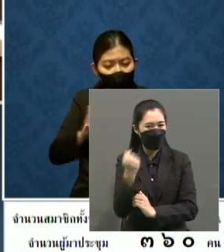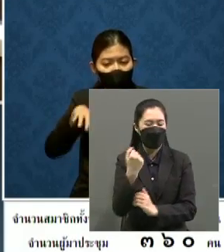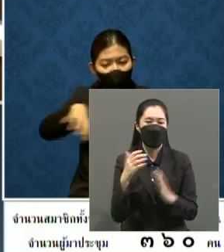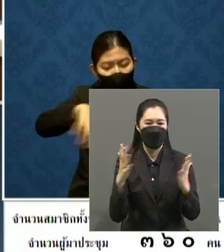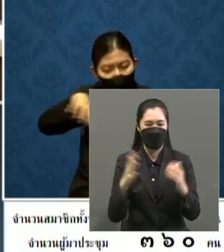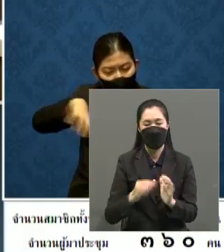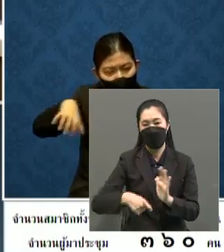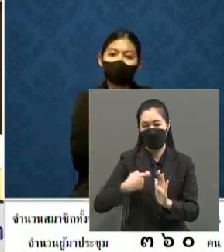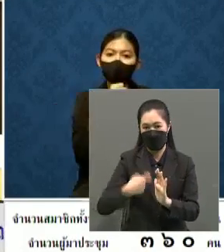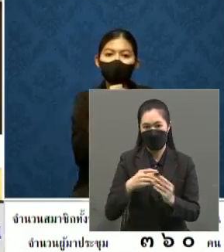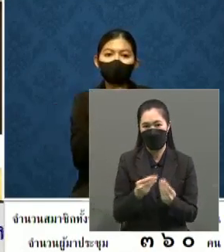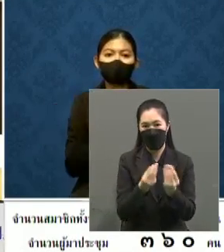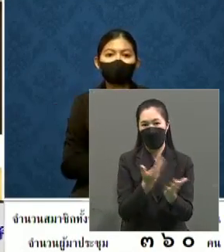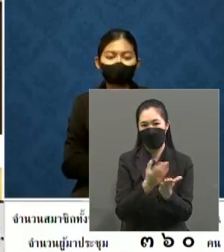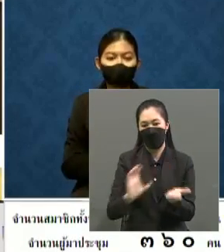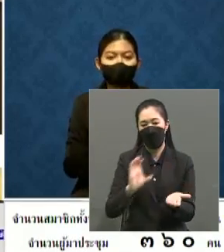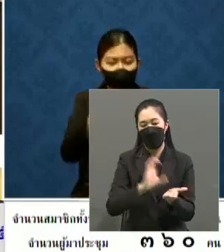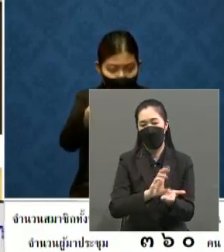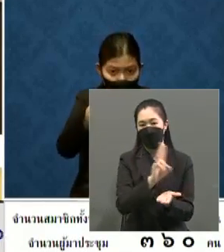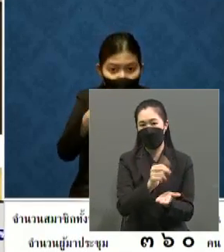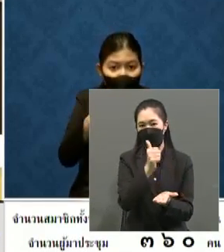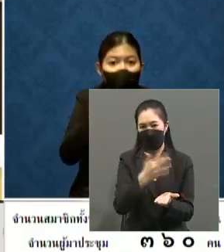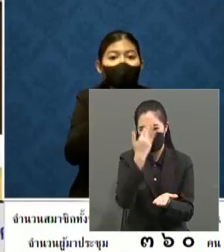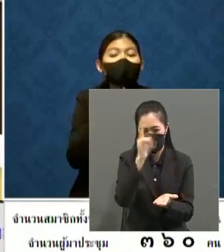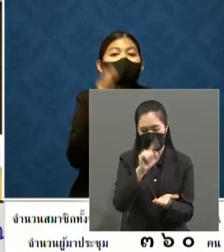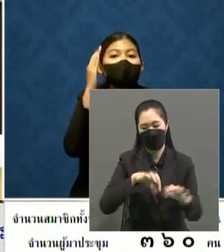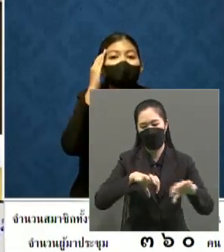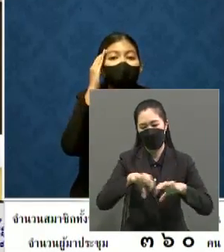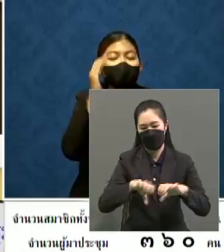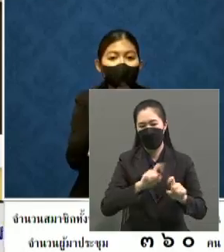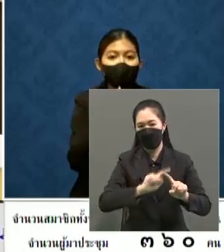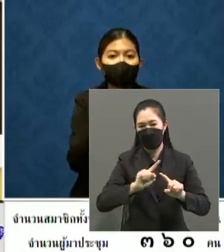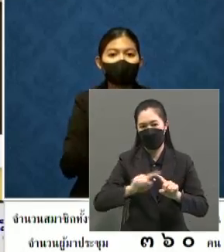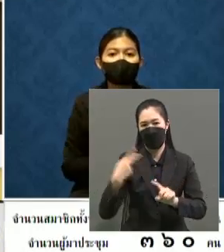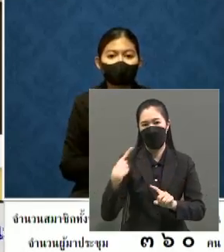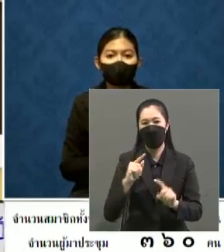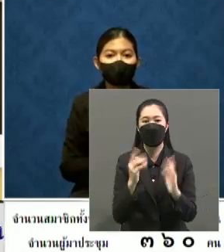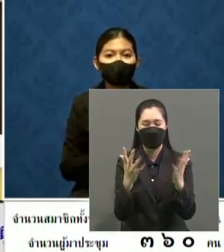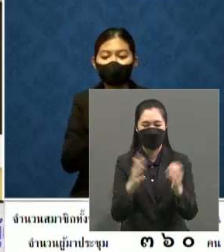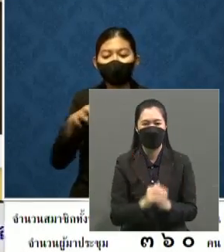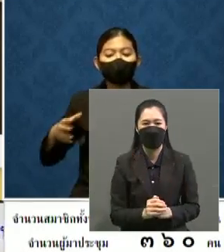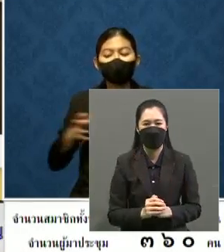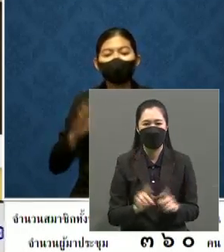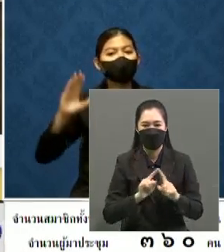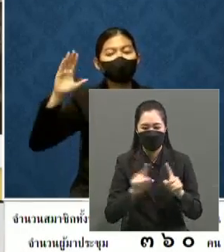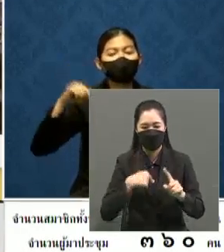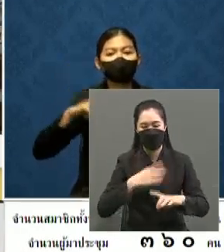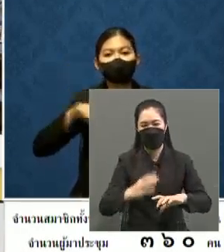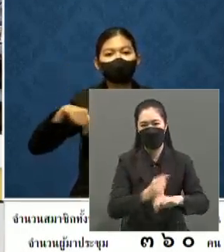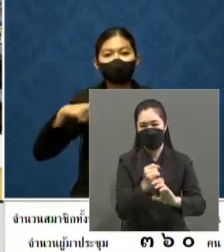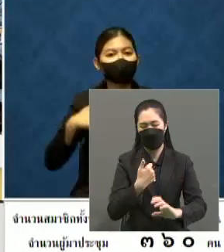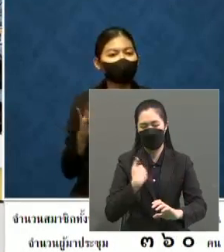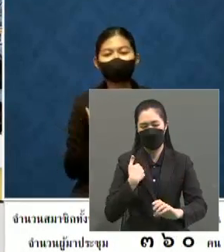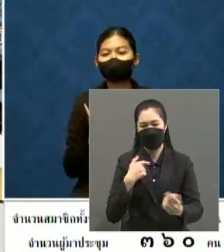ผลที่ไม่สามารถให้รัฐนำเงินไปใช้ได้เพราะบริหารประเทศไม่มีประสิทธิภาพ แต่พยายามเหนี่ยวรั้งอยู่ในอำนาจฟัง